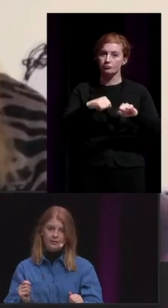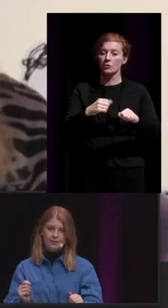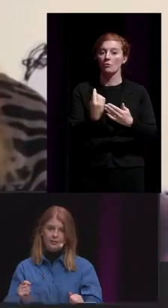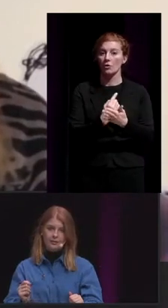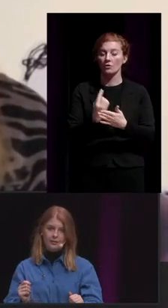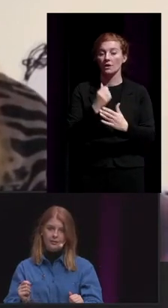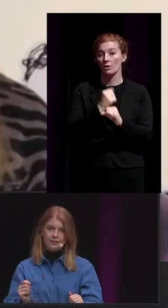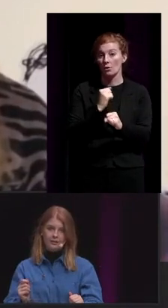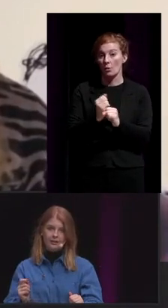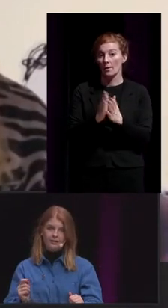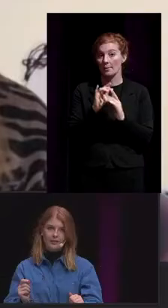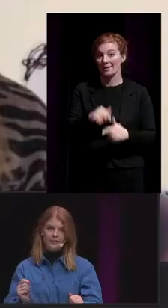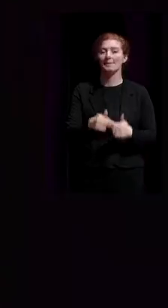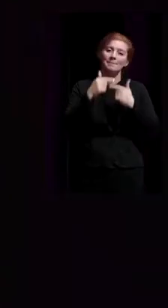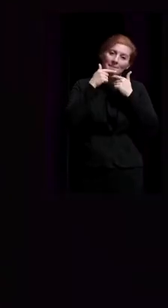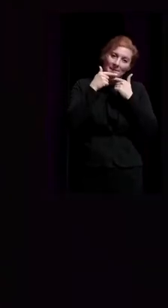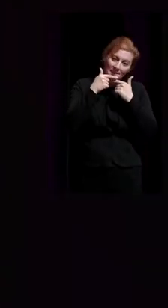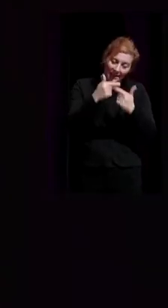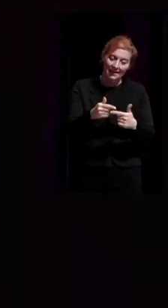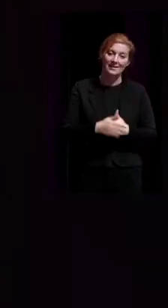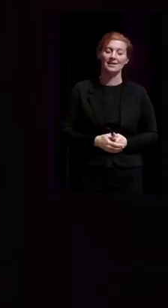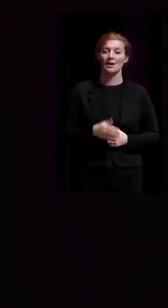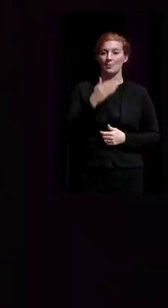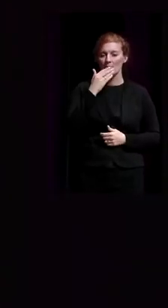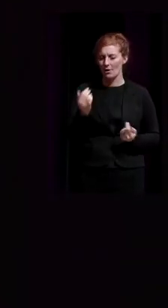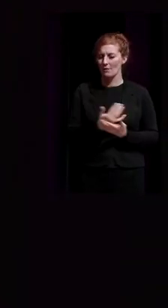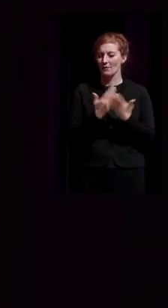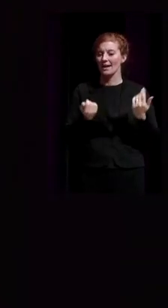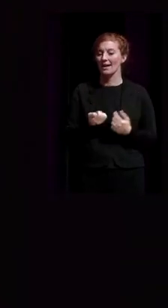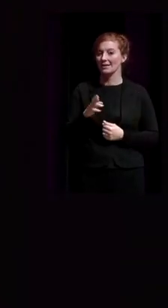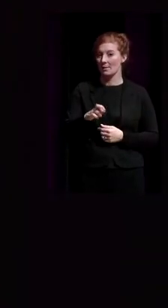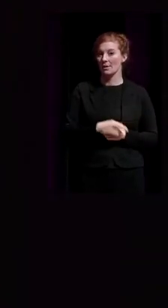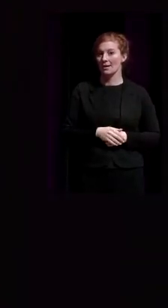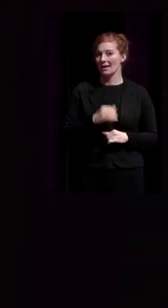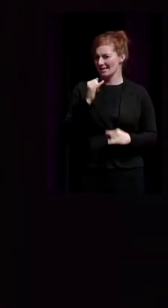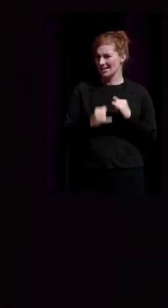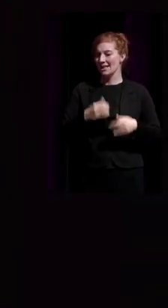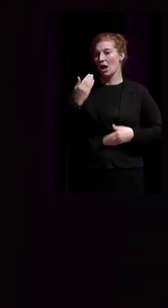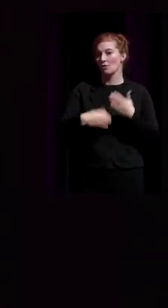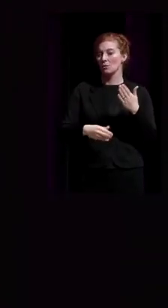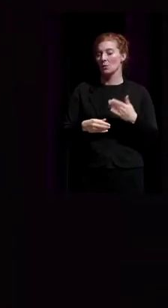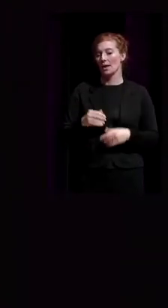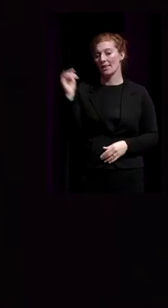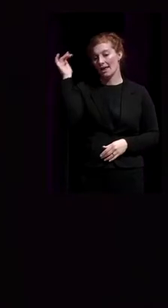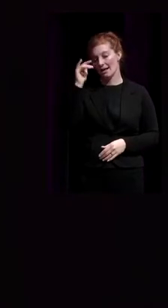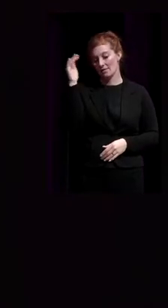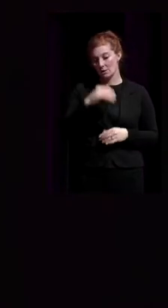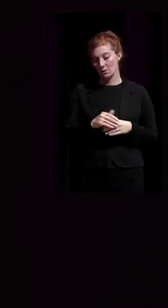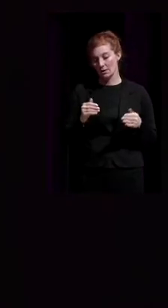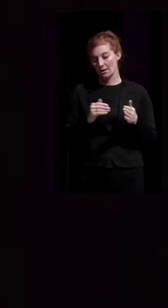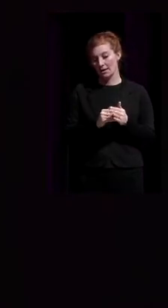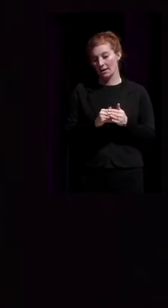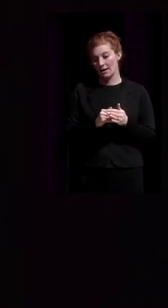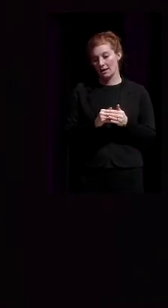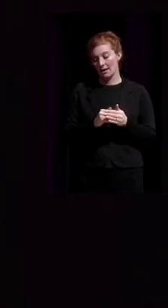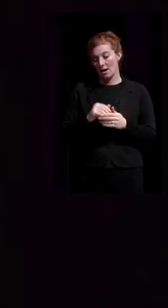jobba. Tack, väldigt bra flera exempel där. Som en sista avslutande här då reflektion till